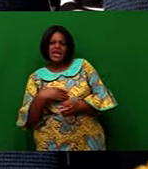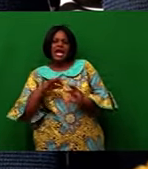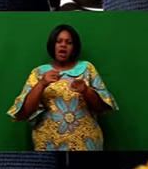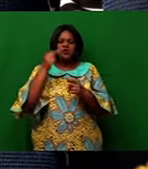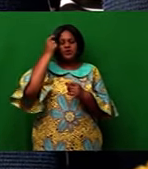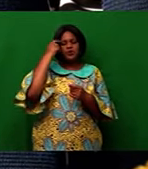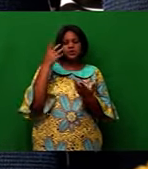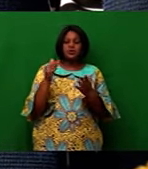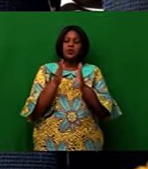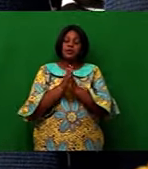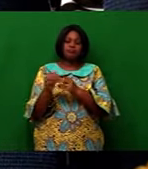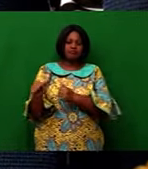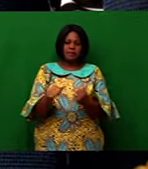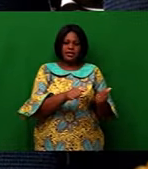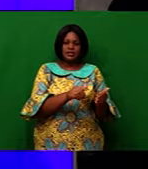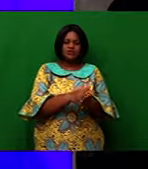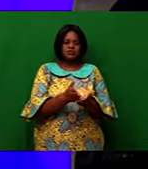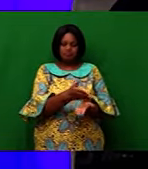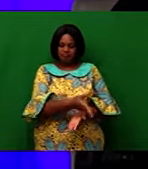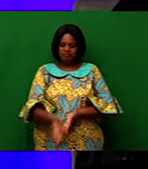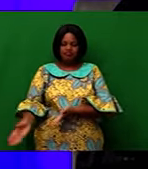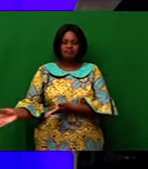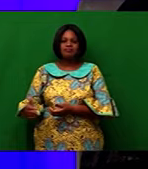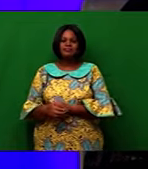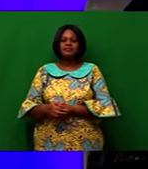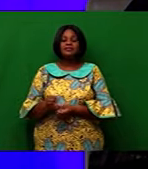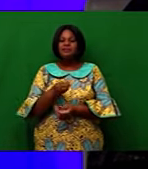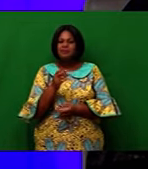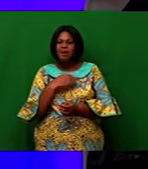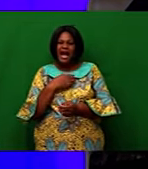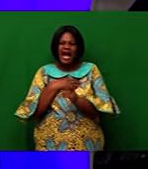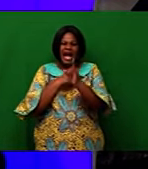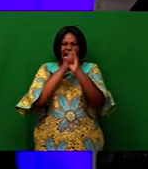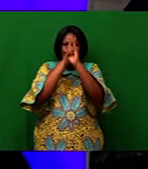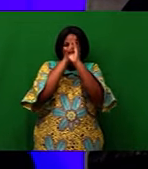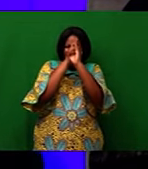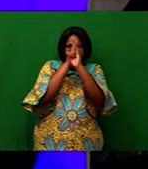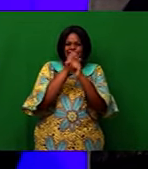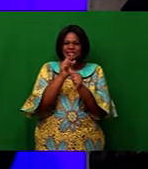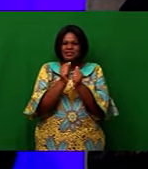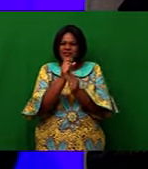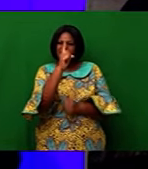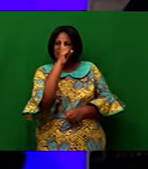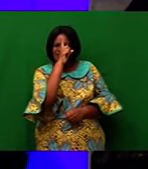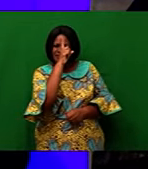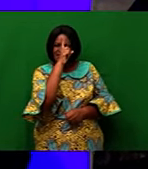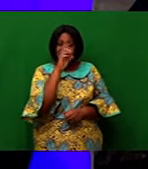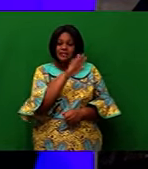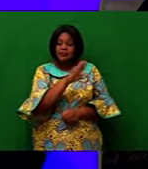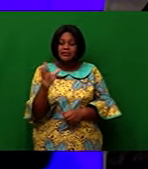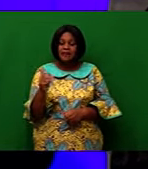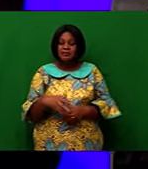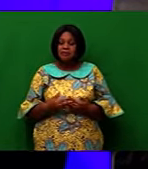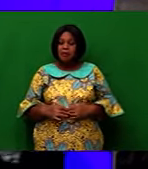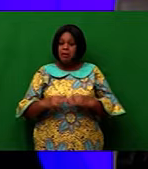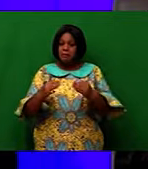semaziviro ake. Regai timbodzokera kudare. Taita vanhu vari kuvanda neminwe kuda kunongedzera kwenza mbereko hapana. Mbereko zvimwe